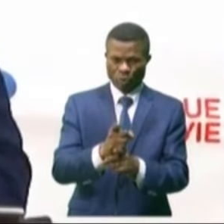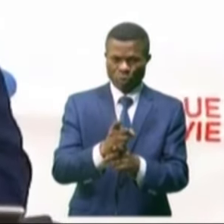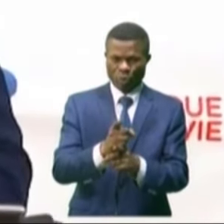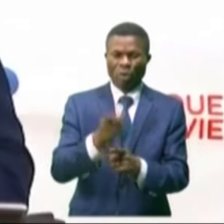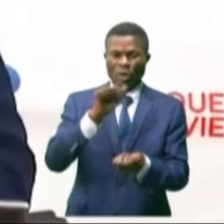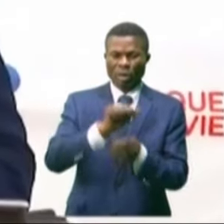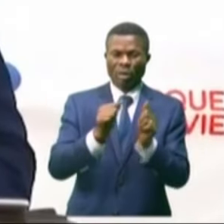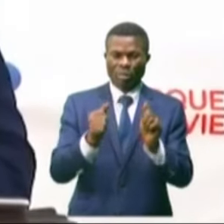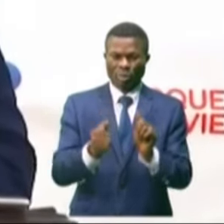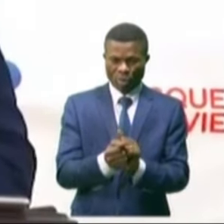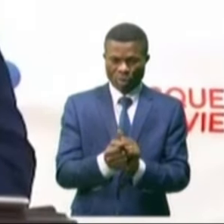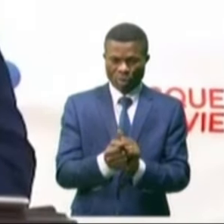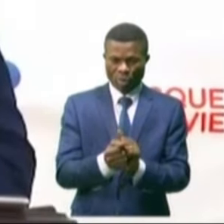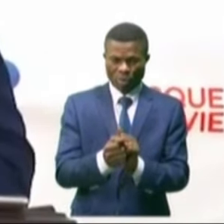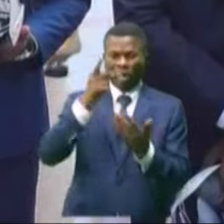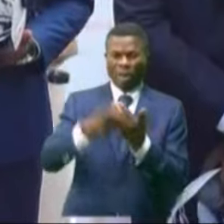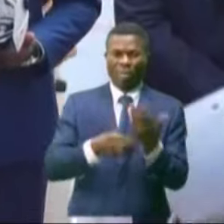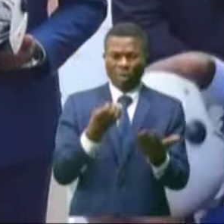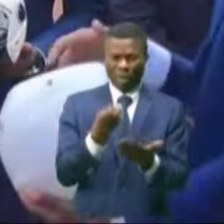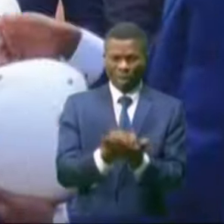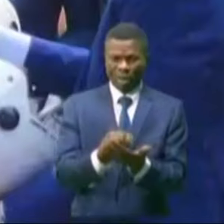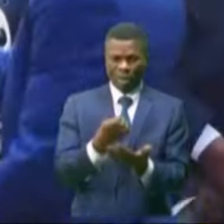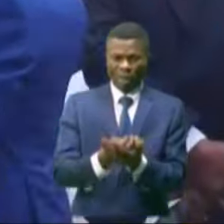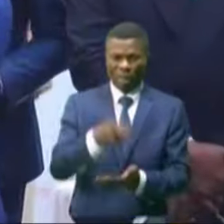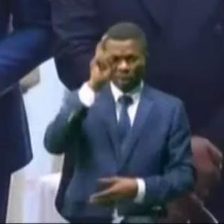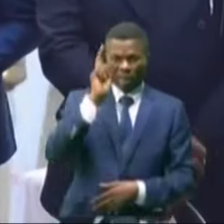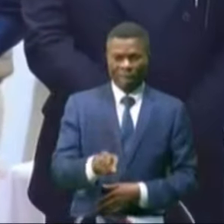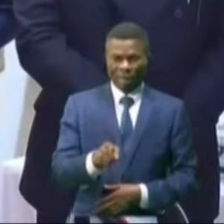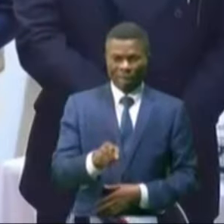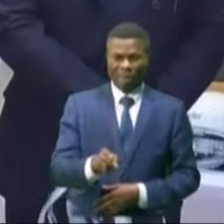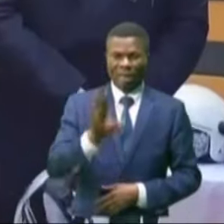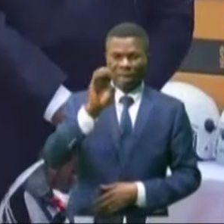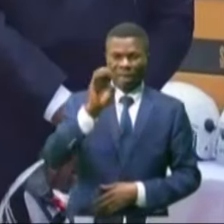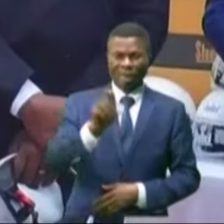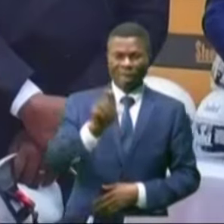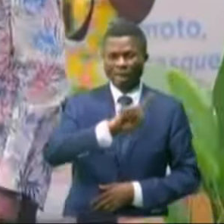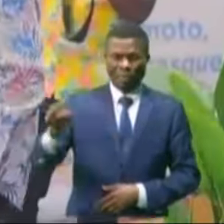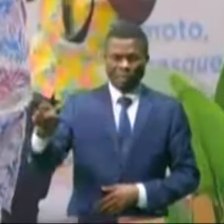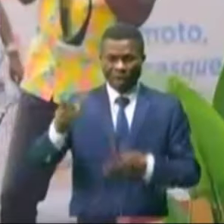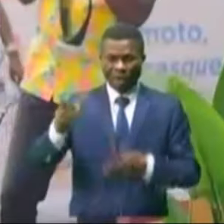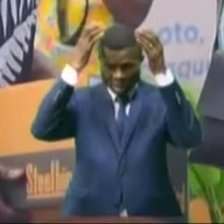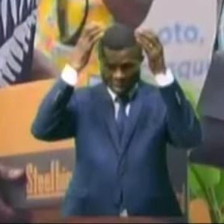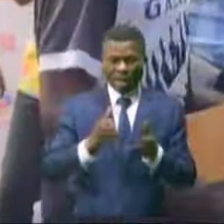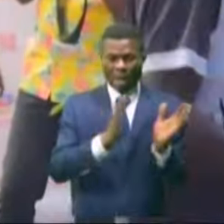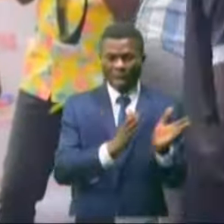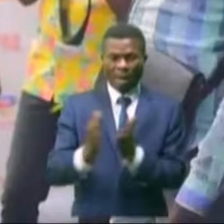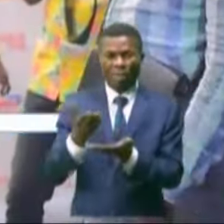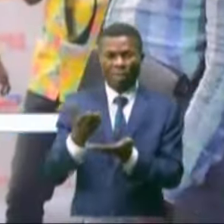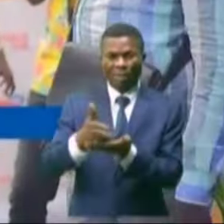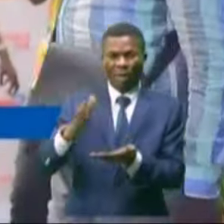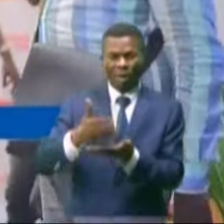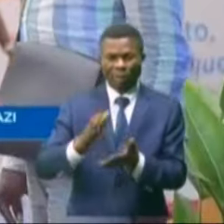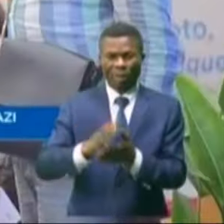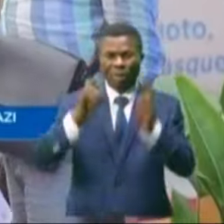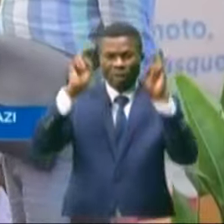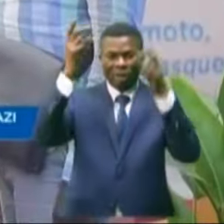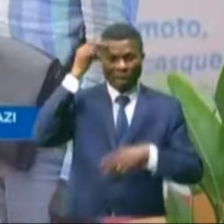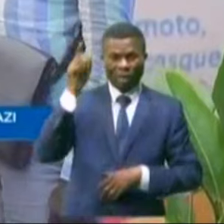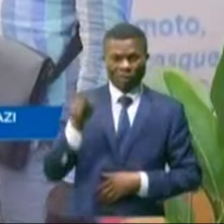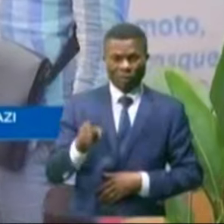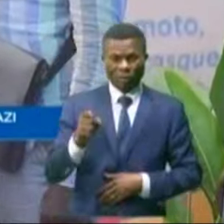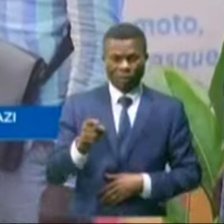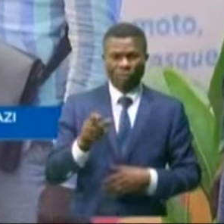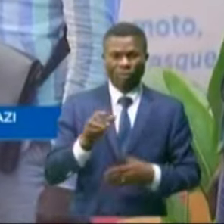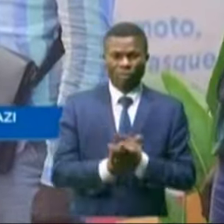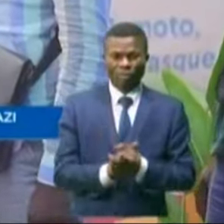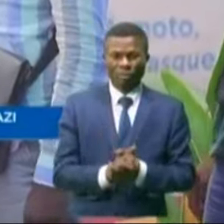le plan économique. Des 150 000 casques sont prévus pour distribuer aux motocyclistes de la ville de Kinshasa. 60 ont